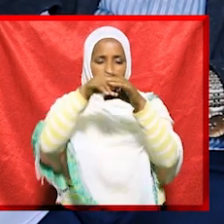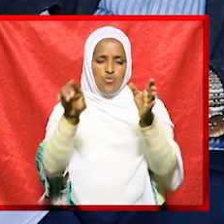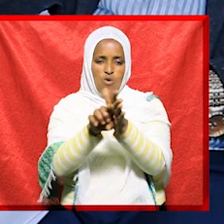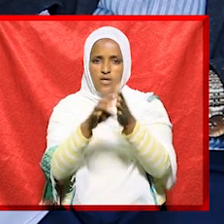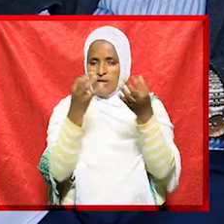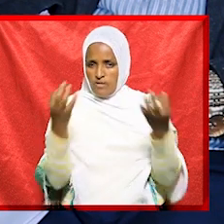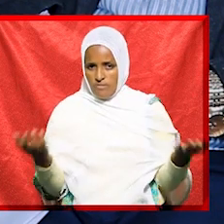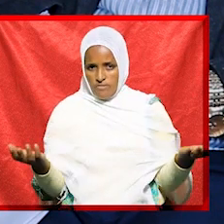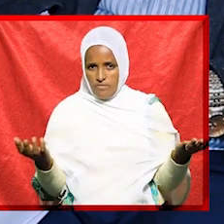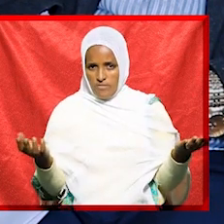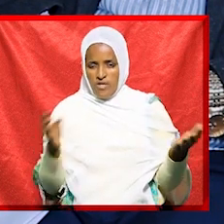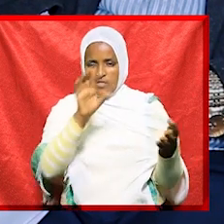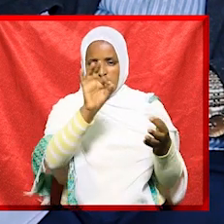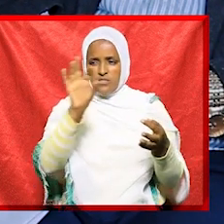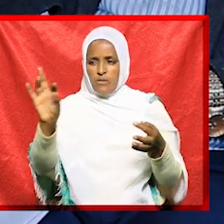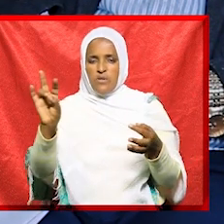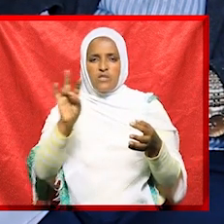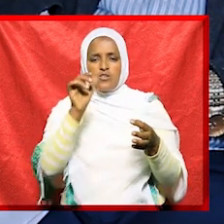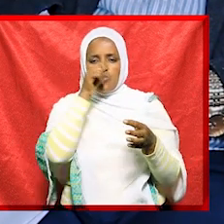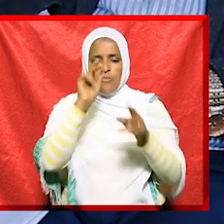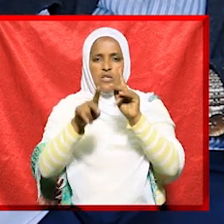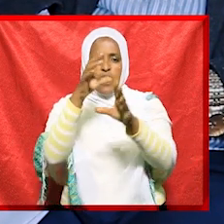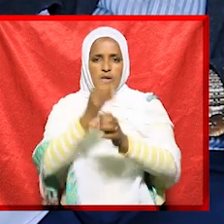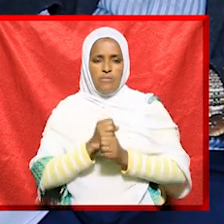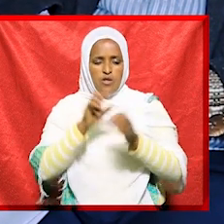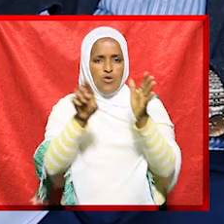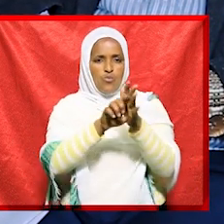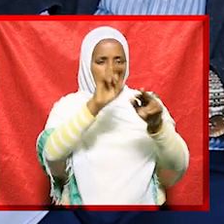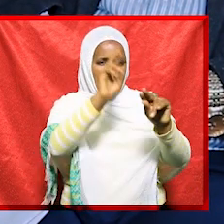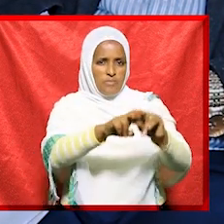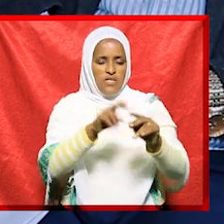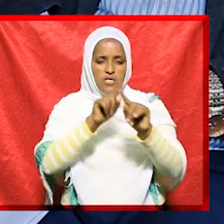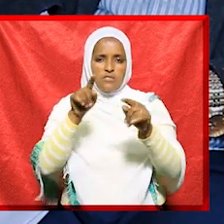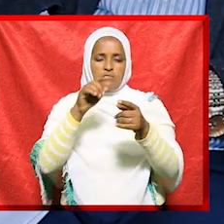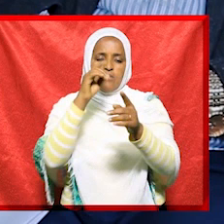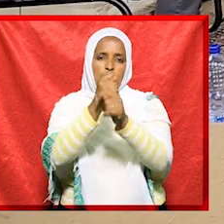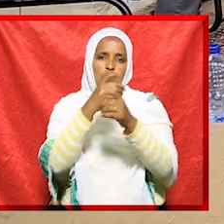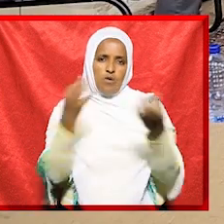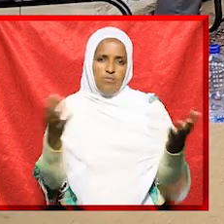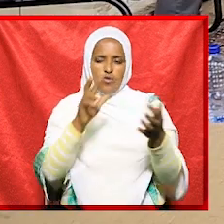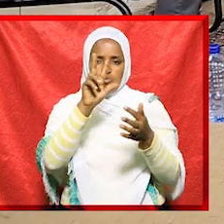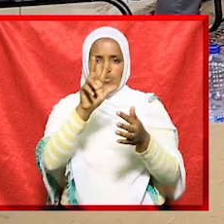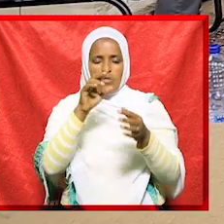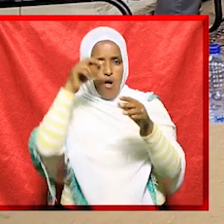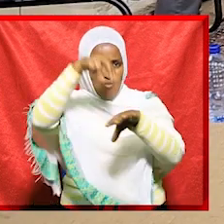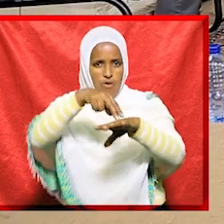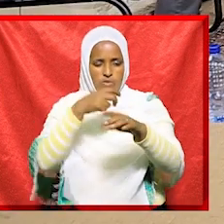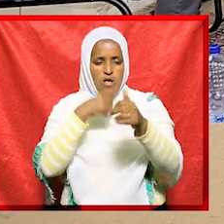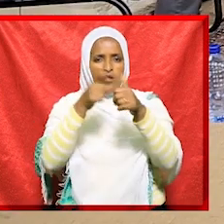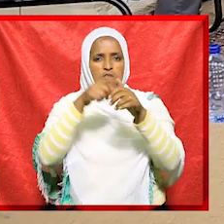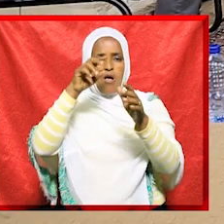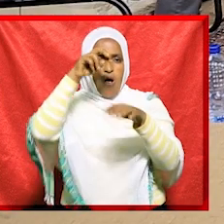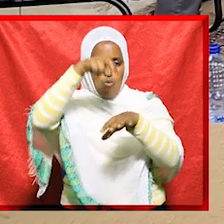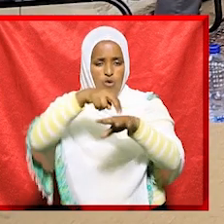እንኳን የለችም። 97% የኢትዮጵያ ሕዝብ አይቀበለውም ተብሎ ሕጉ ሰፈረ፣ ድርጊቱ ግን። ስለዚህ ምን እያደረጉ ነው? ሶስት አይነት አቋም አላቸው። አንደኛው